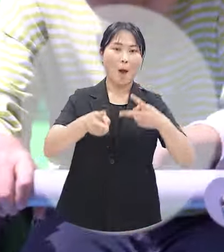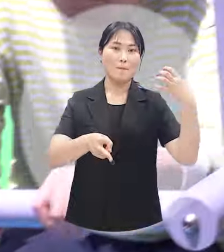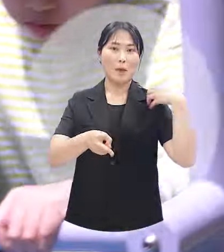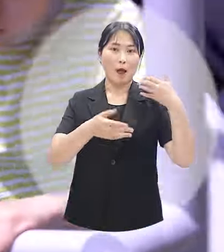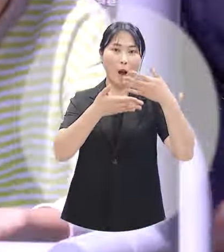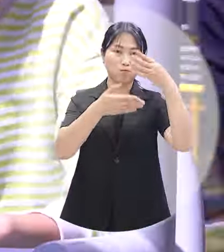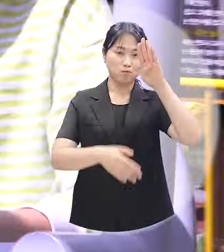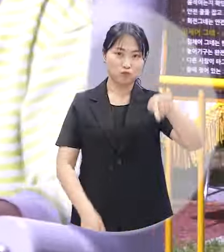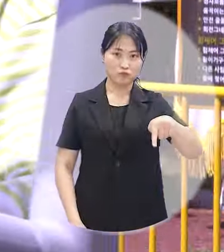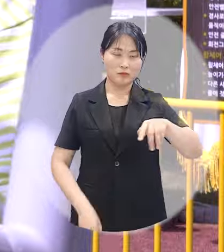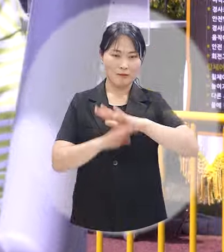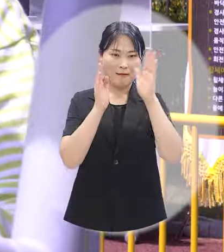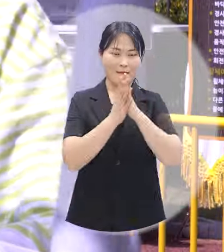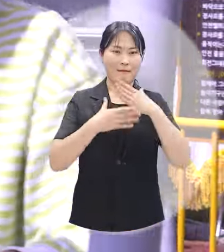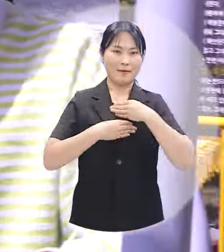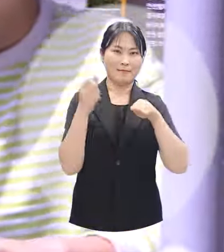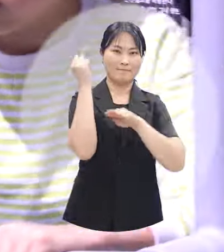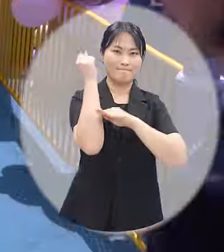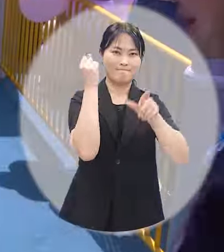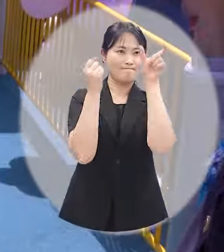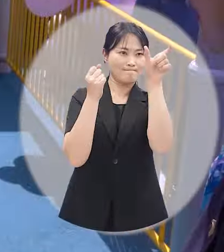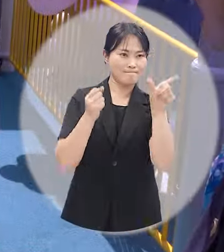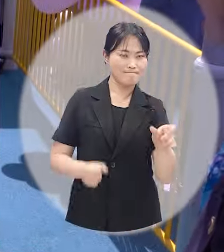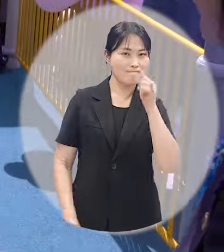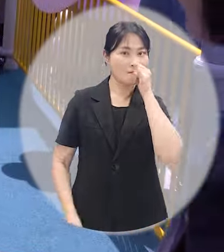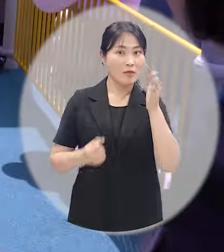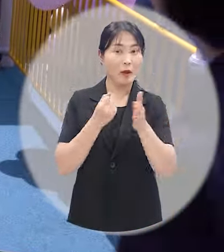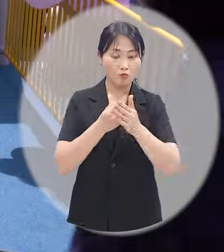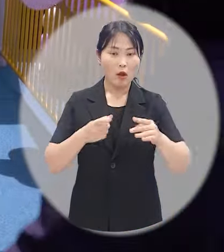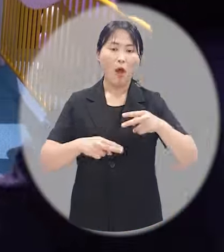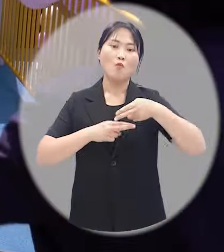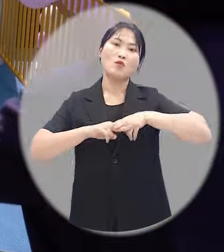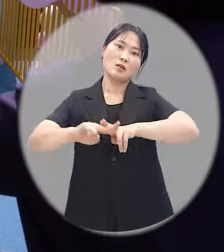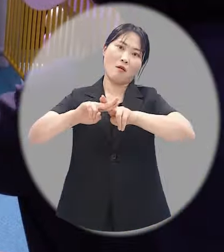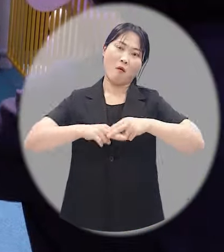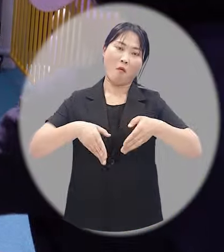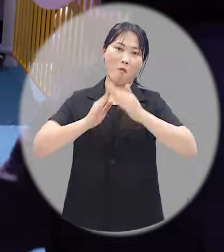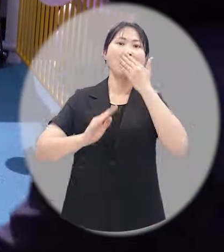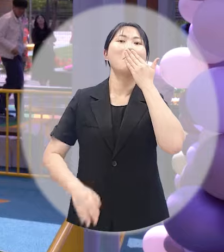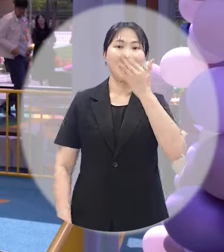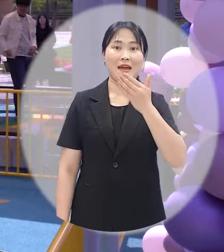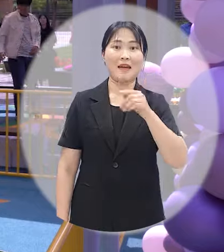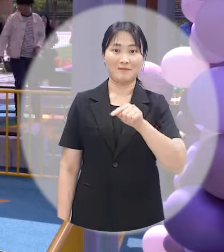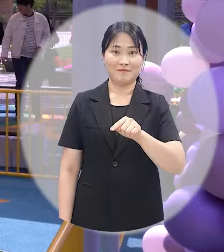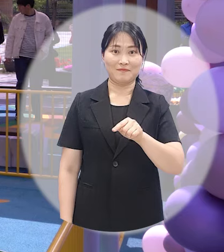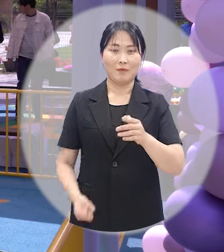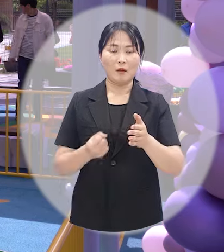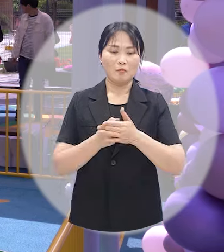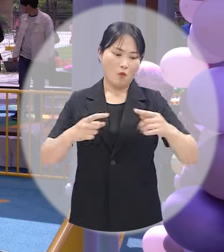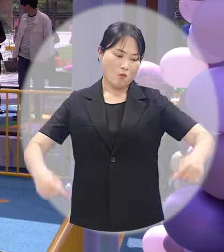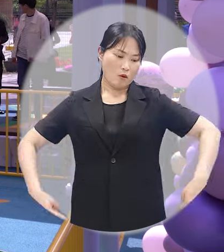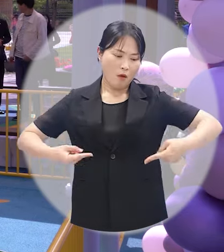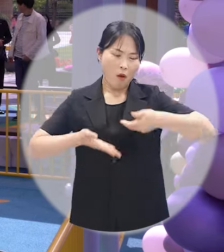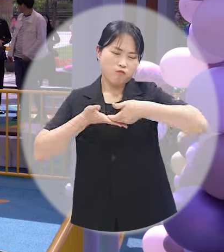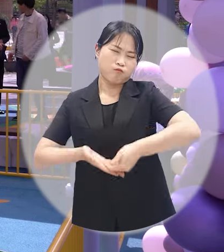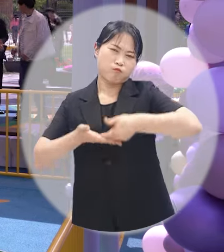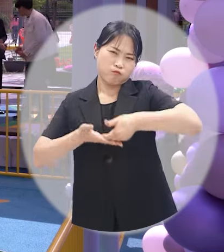고시에 명시하면서 휠체어 그네 설치 근거가 마련됐습니다. 이를 통해 그네는 휠체어의 무게를